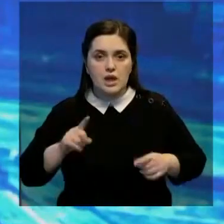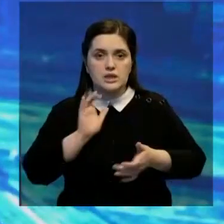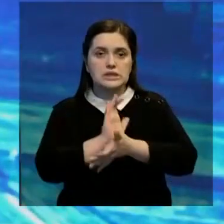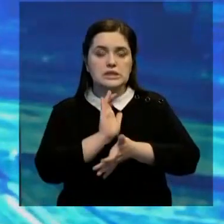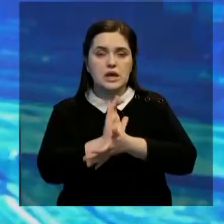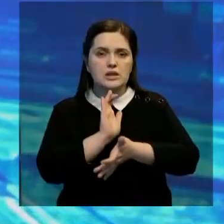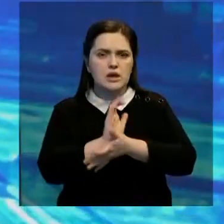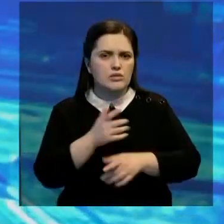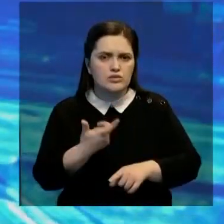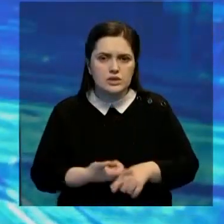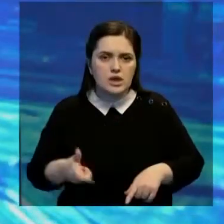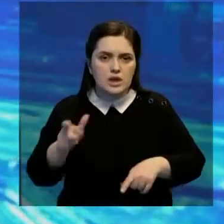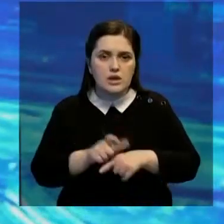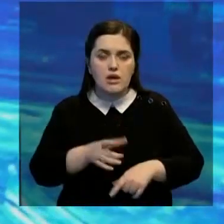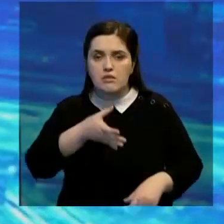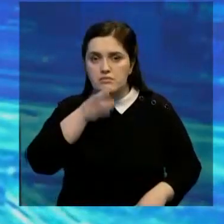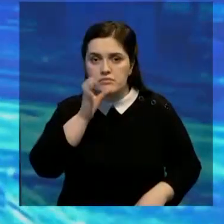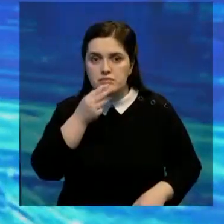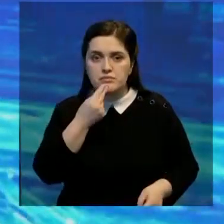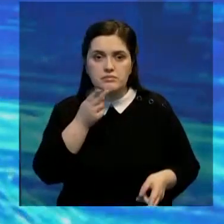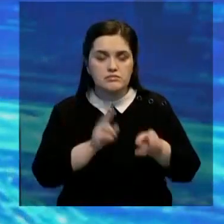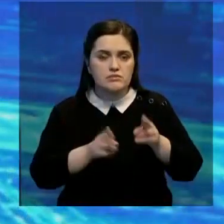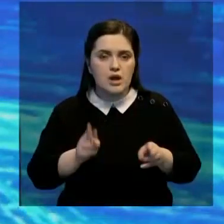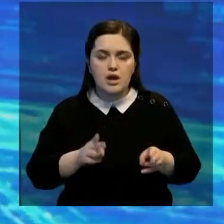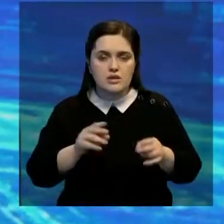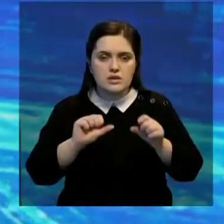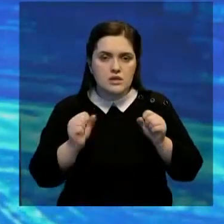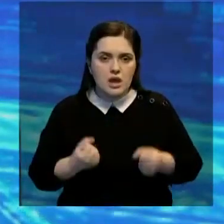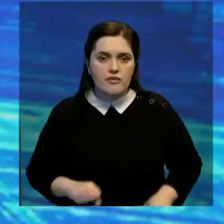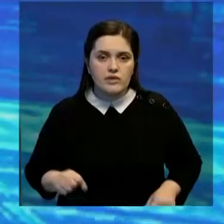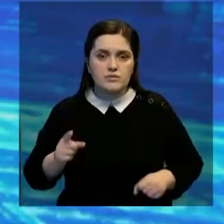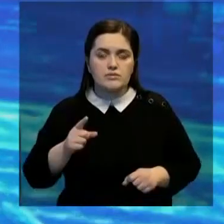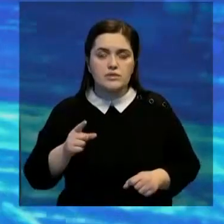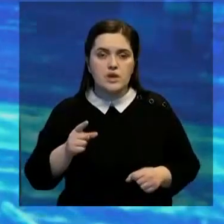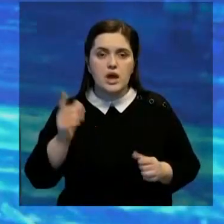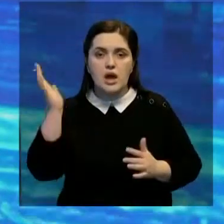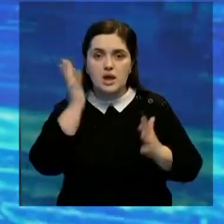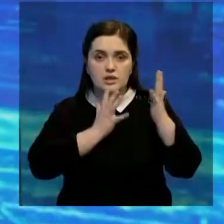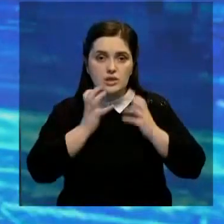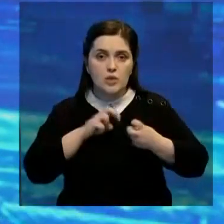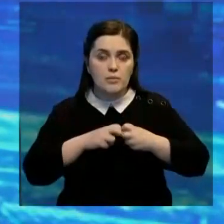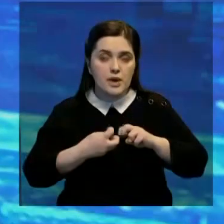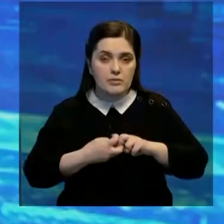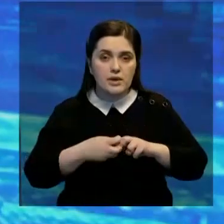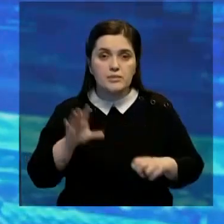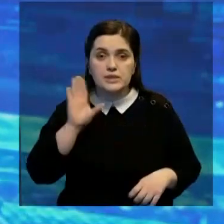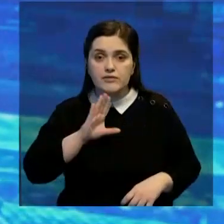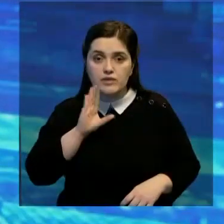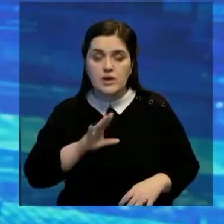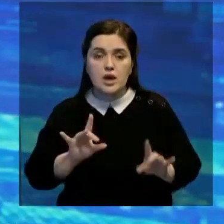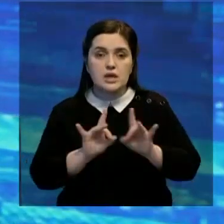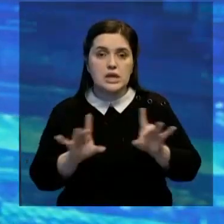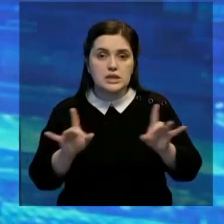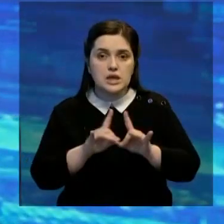того, она загрязнена до такой степени, что для питья и для приготовления пищи использовать ее невозможно. О